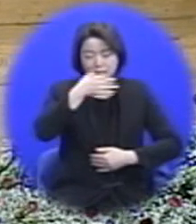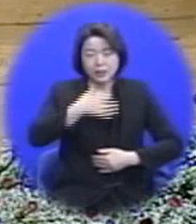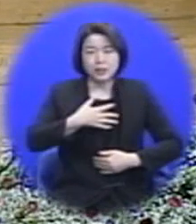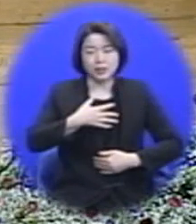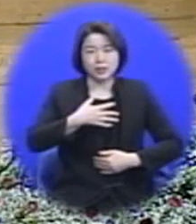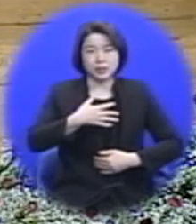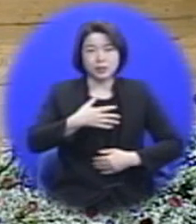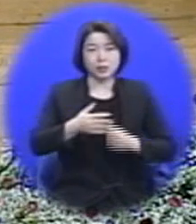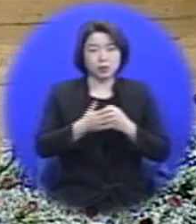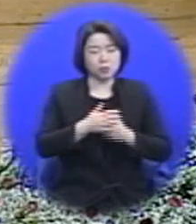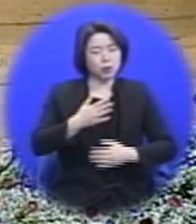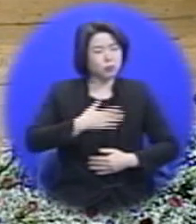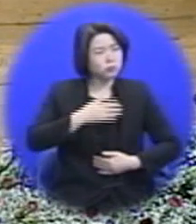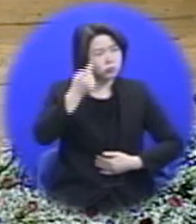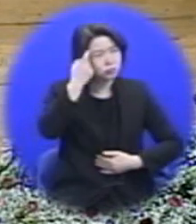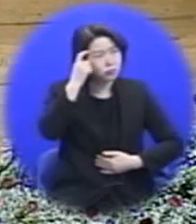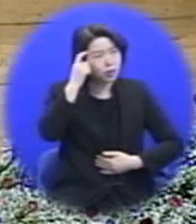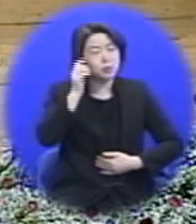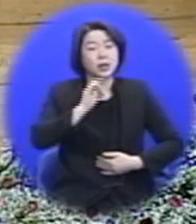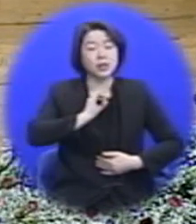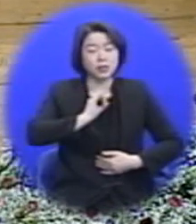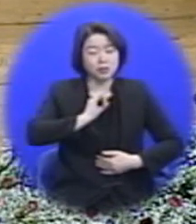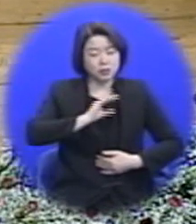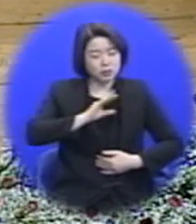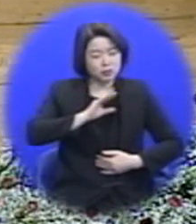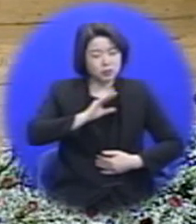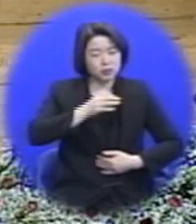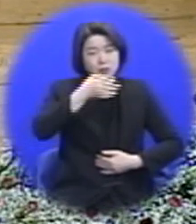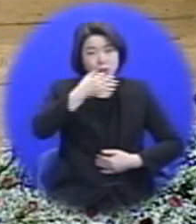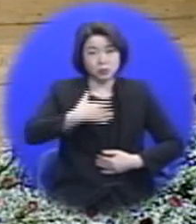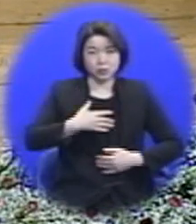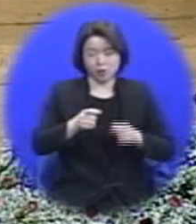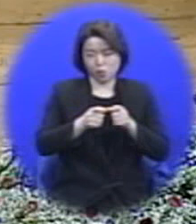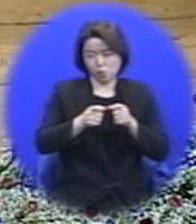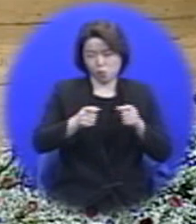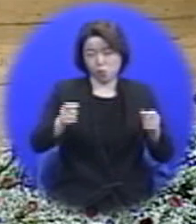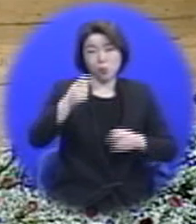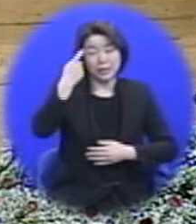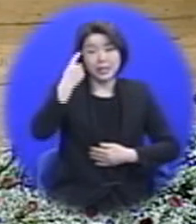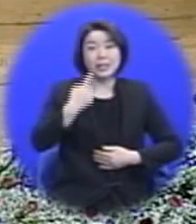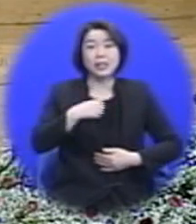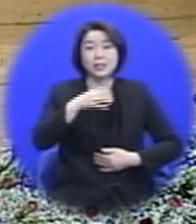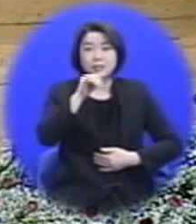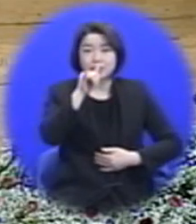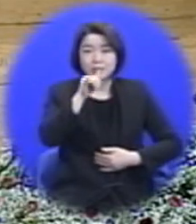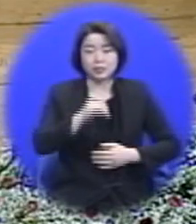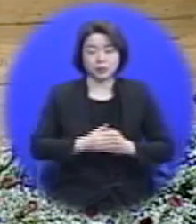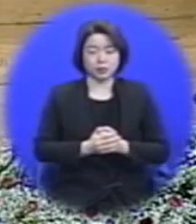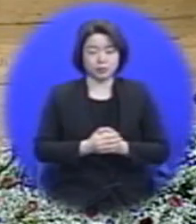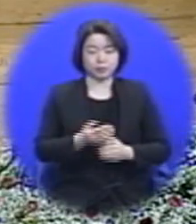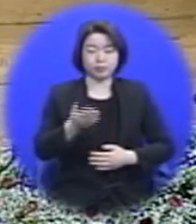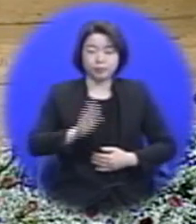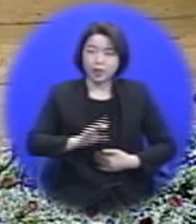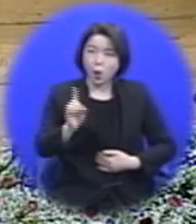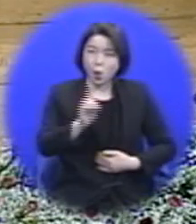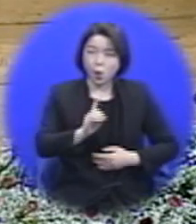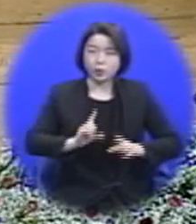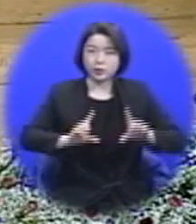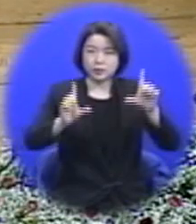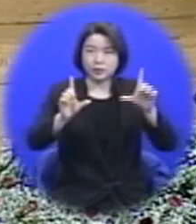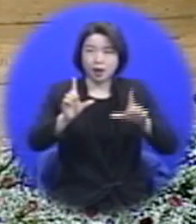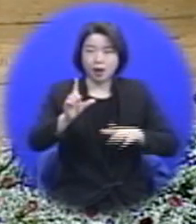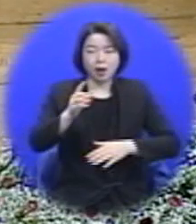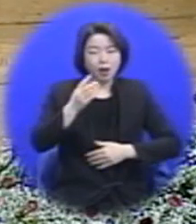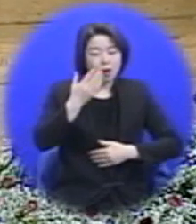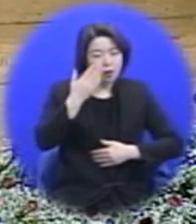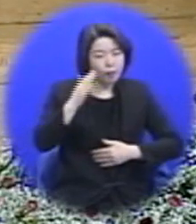그 생각을 오랫동안 한 적이 있었답니다. 어느 날 아주 낯선 분이 찾아와서 하나님이